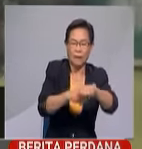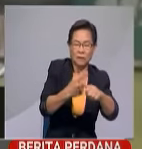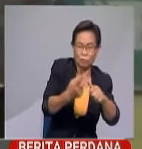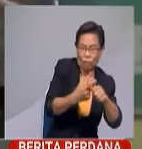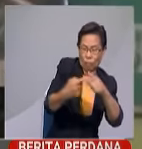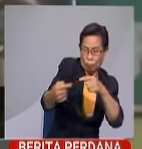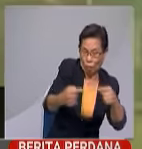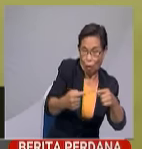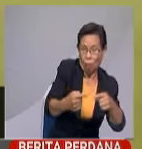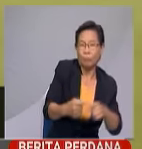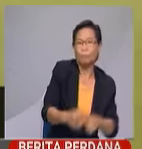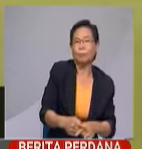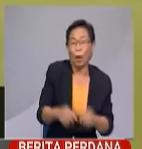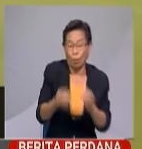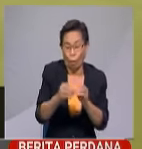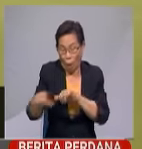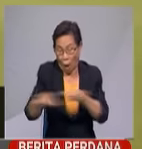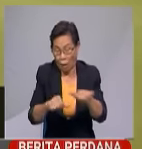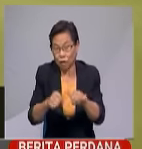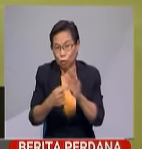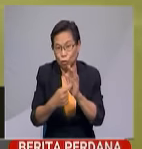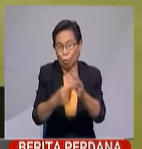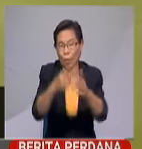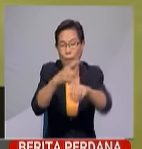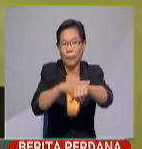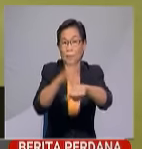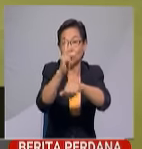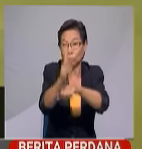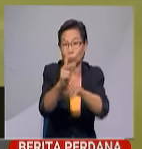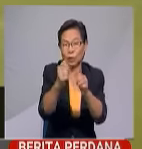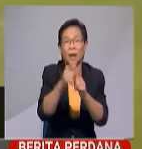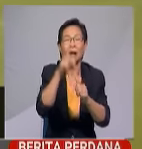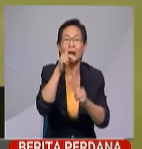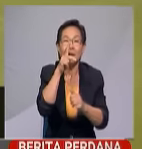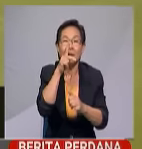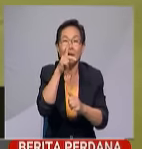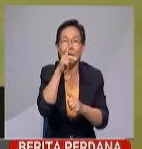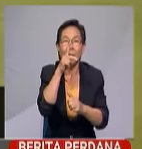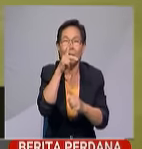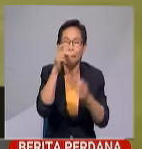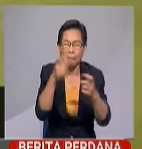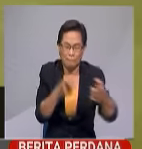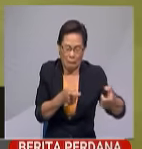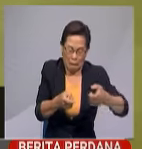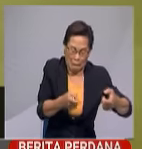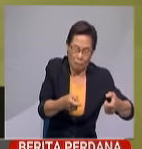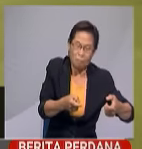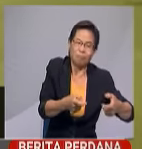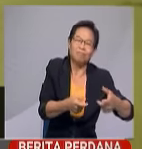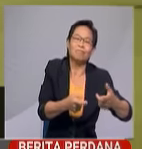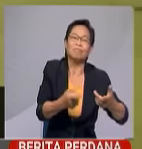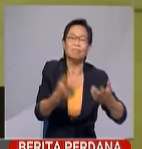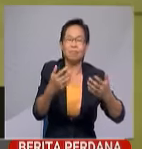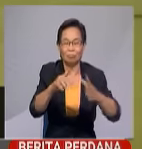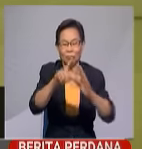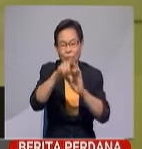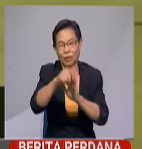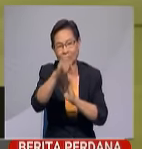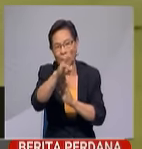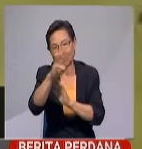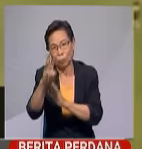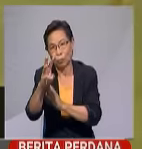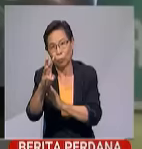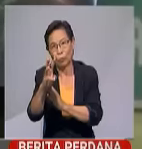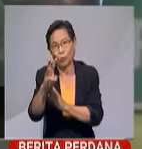perlawanan. Aksi lebih rancak dipamerkan pada babak kedua dengan Kedah dilihat lebih banyak mendominasi permainan. Hasilnya pada minit